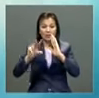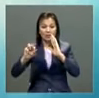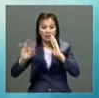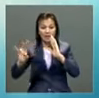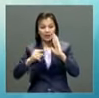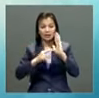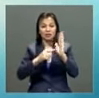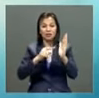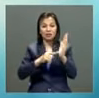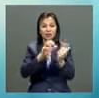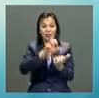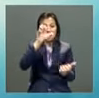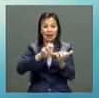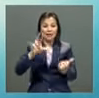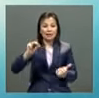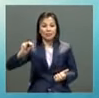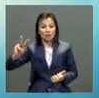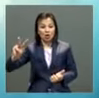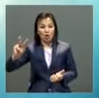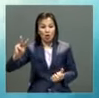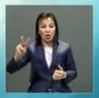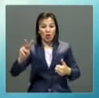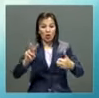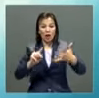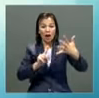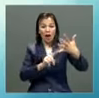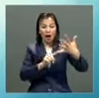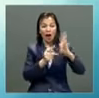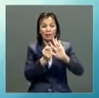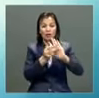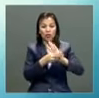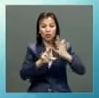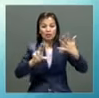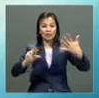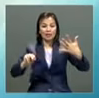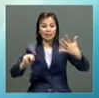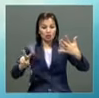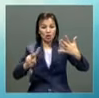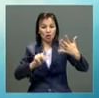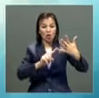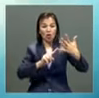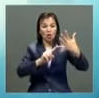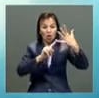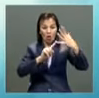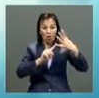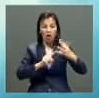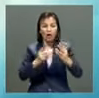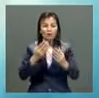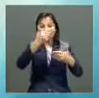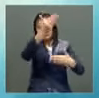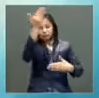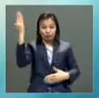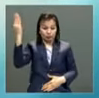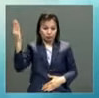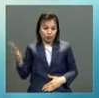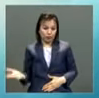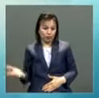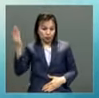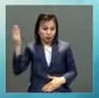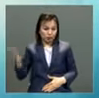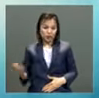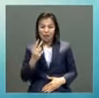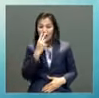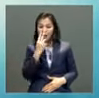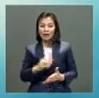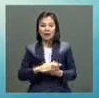32นะครับอันดับที่5คือปทุมธานี32เท่ากันถ้ามองอีกมุมกลับก็คือว่าจริ